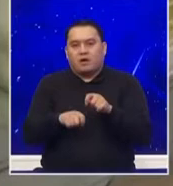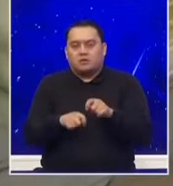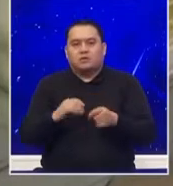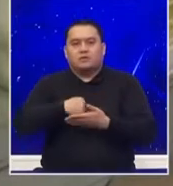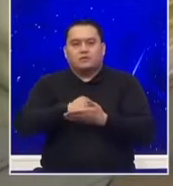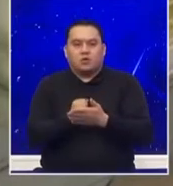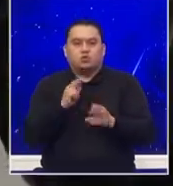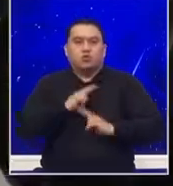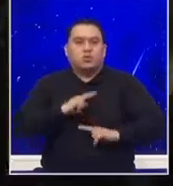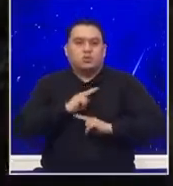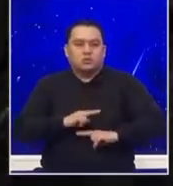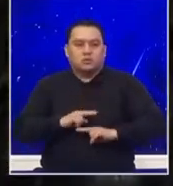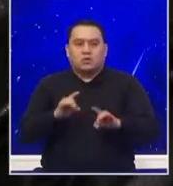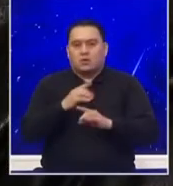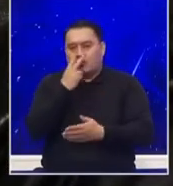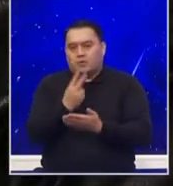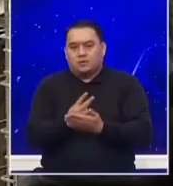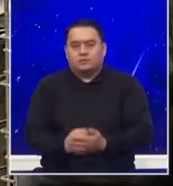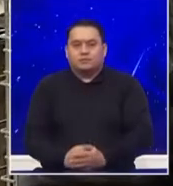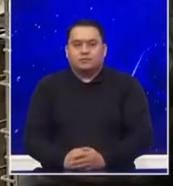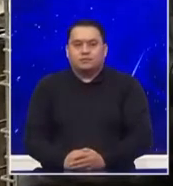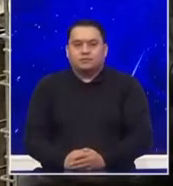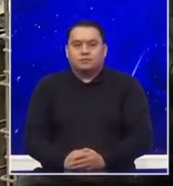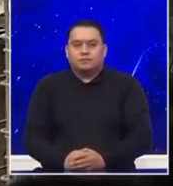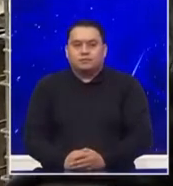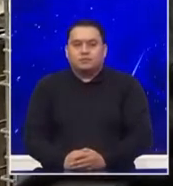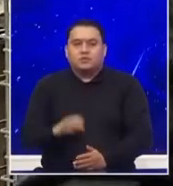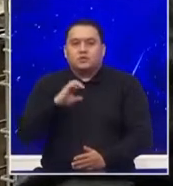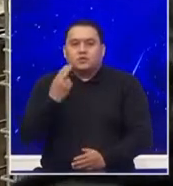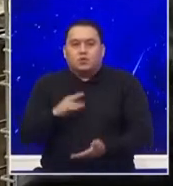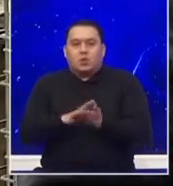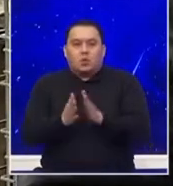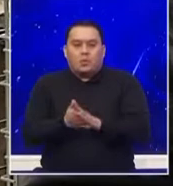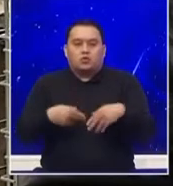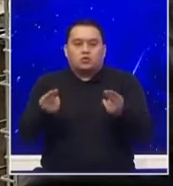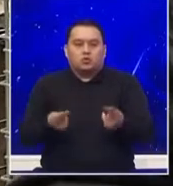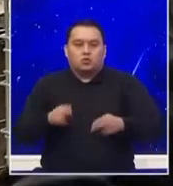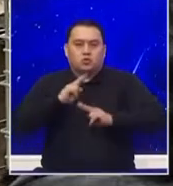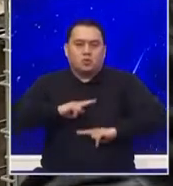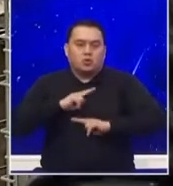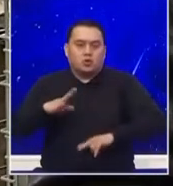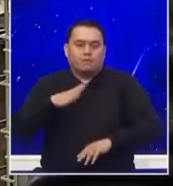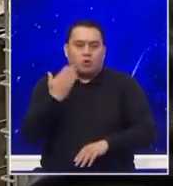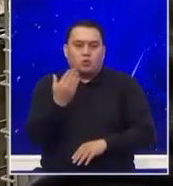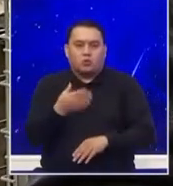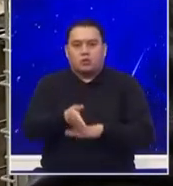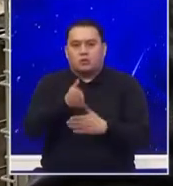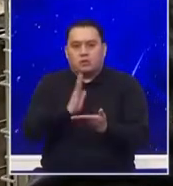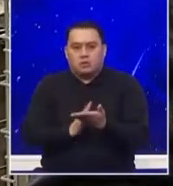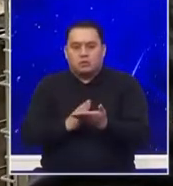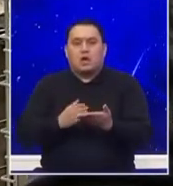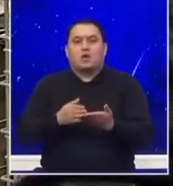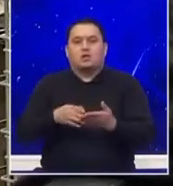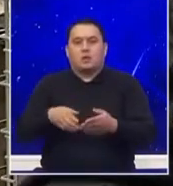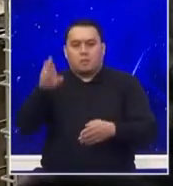сай жұмыс істеп жатқандығы белгілі болды. Әлеуметтік корпорациясымен келісімшартпен жұмыс істеп жатыр ғой. Бұл мынау нан өнімдерін беріп отырған